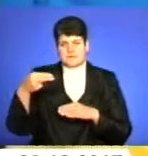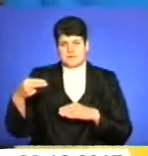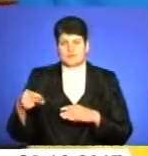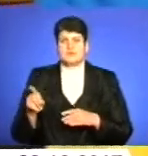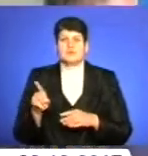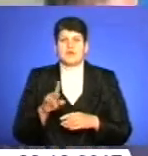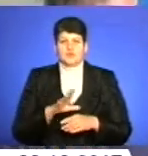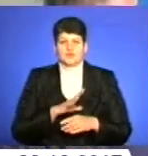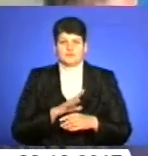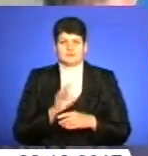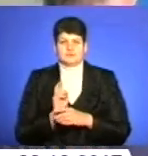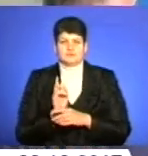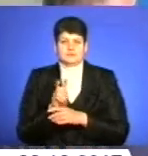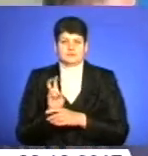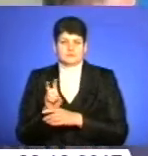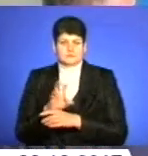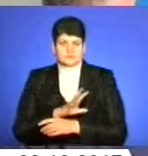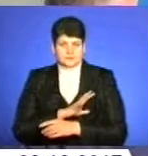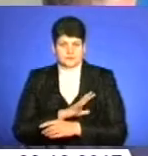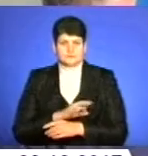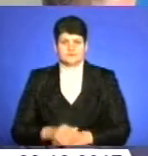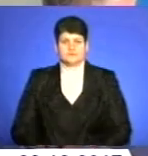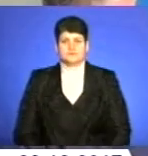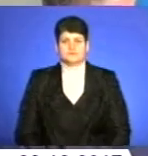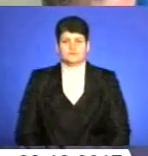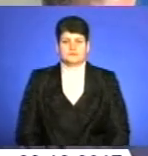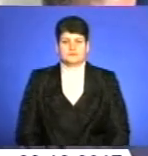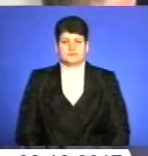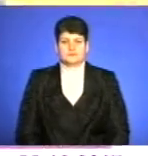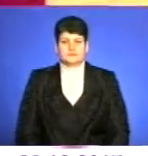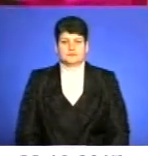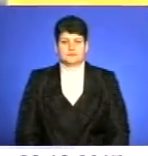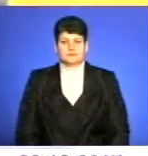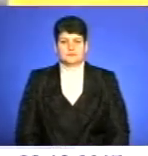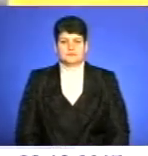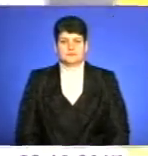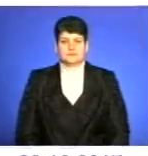побували доброчинці. Тарас Бурак, Василь Панчук, Вісті ТТБ.